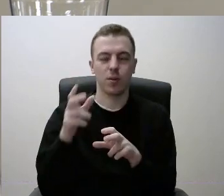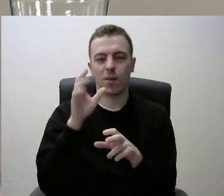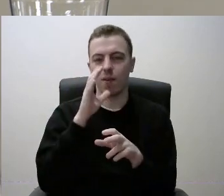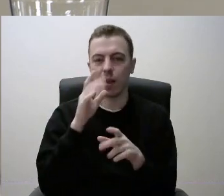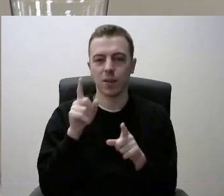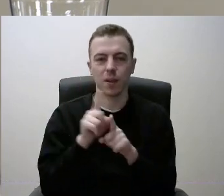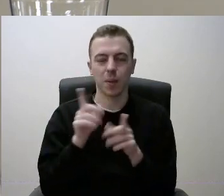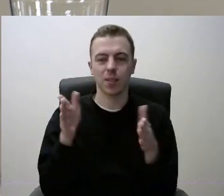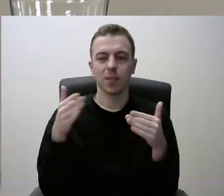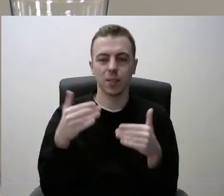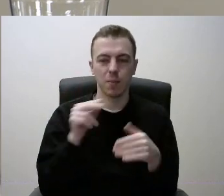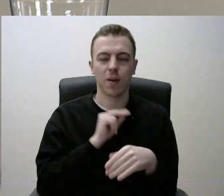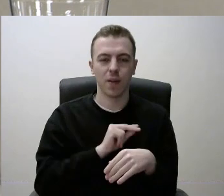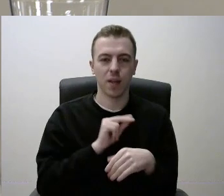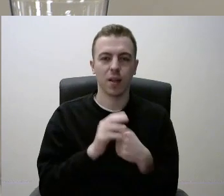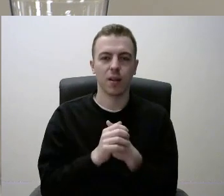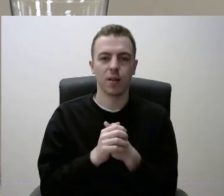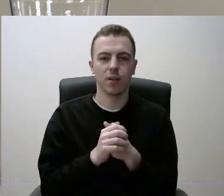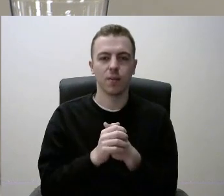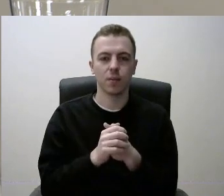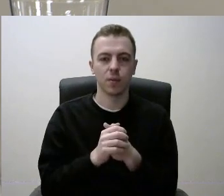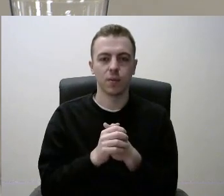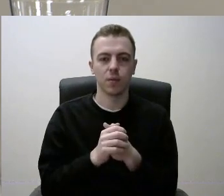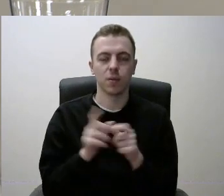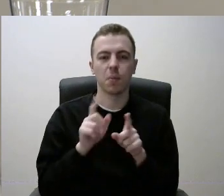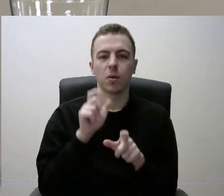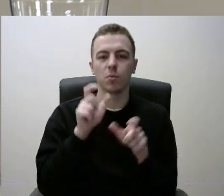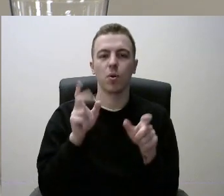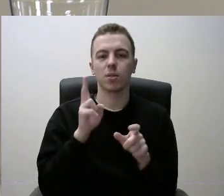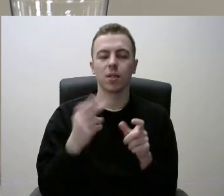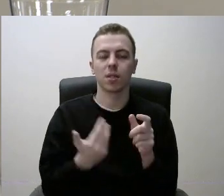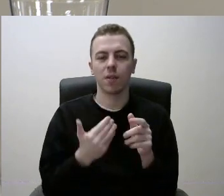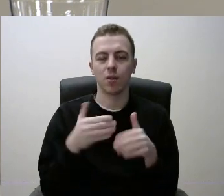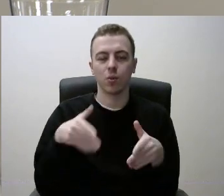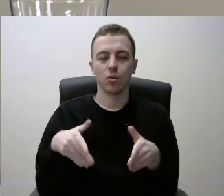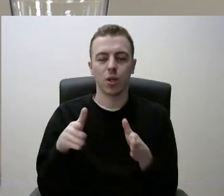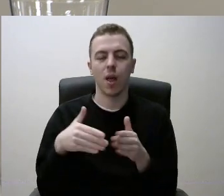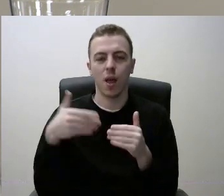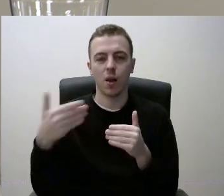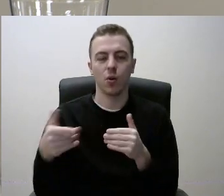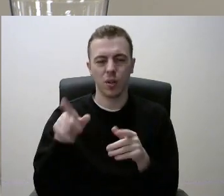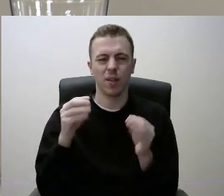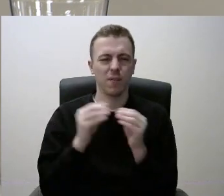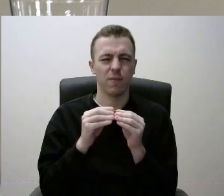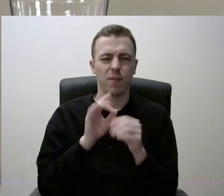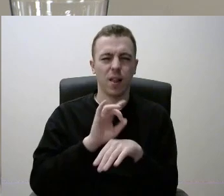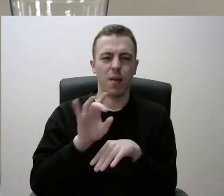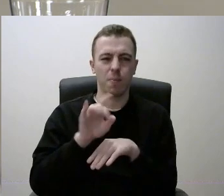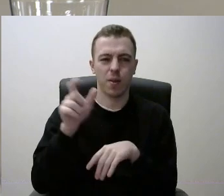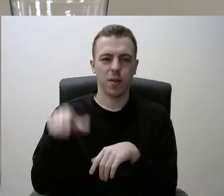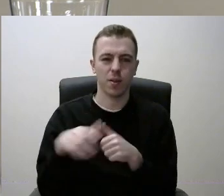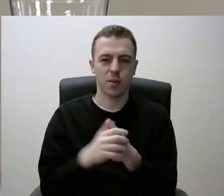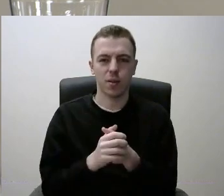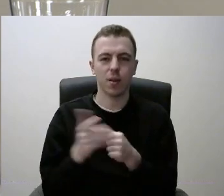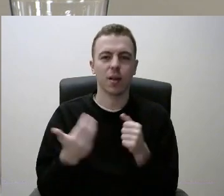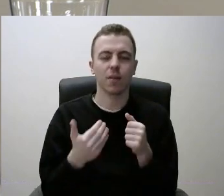sistema veikianti kartu. Žmonės, kurie gyvena už kelio, tikrai yra tie patys klaipėdiečiai. Aš visą laiką žiūriu kaip į